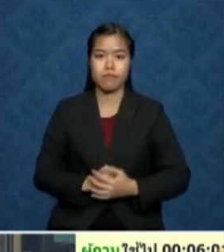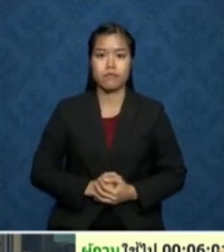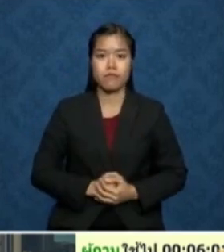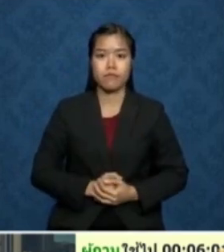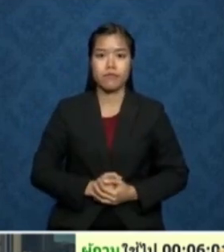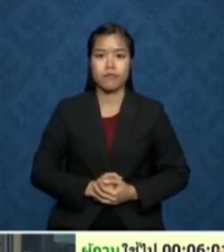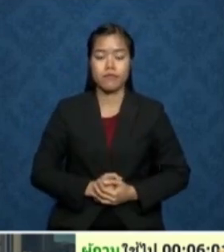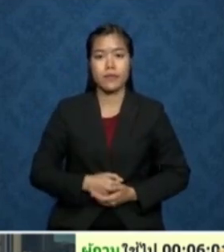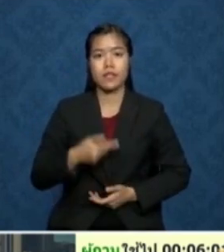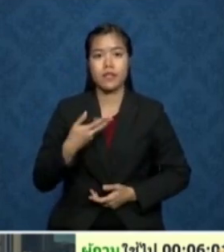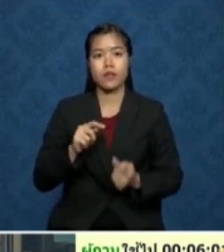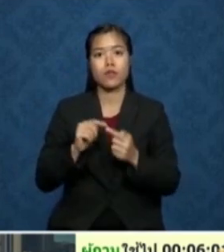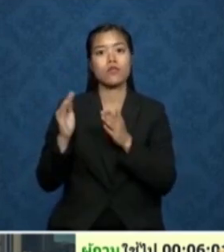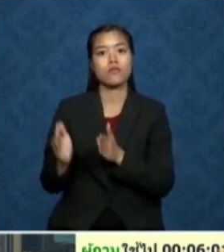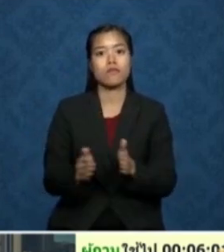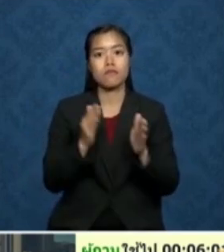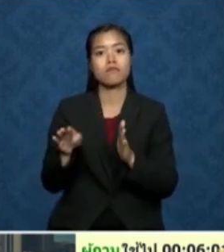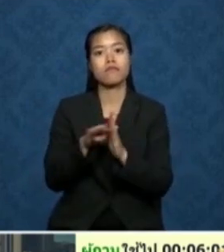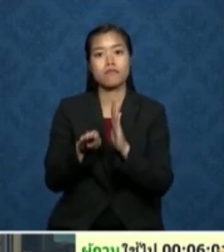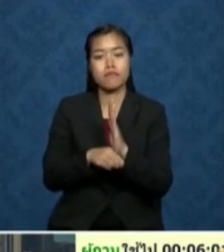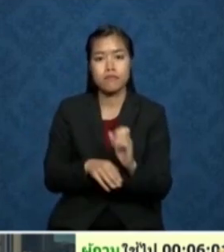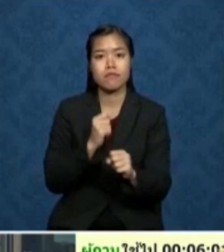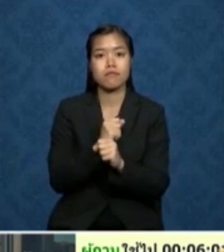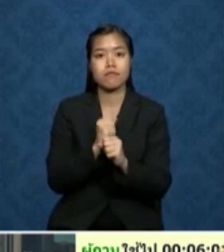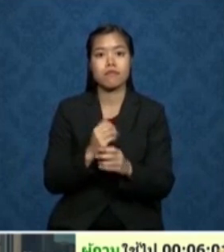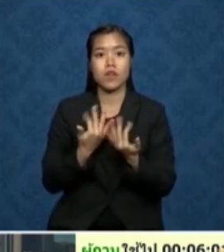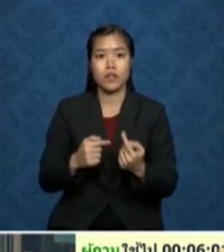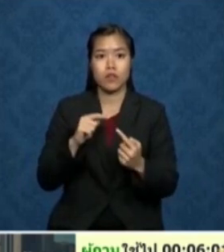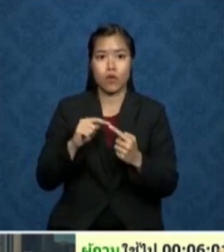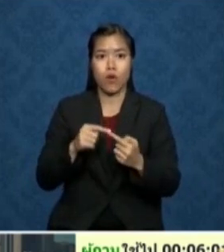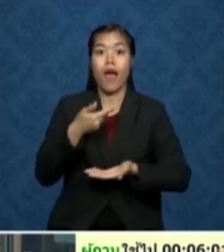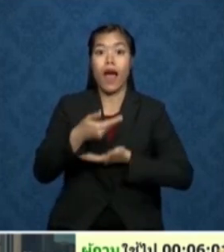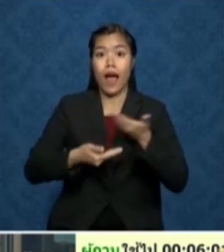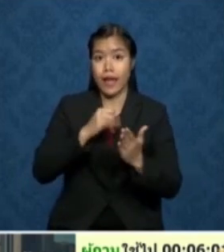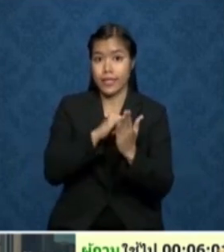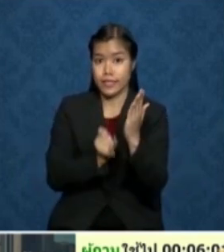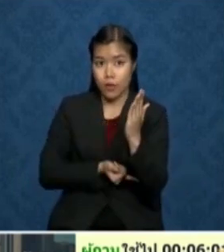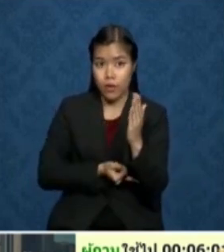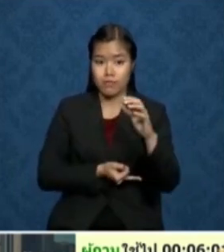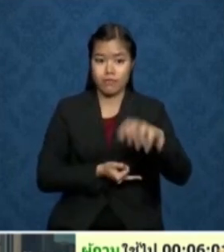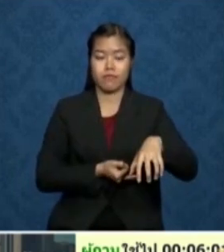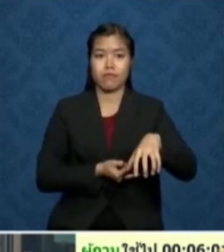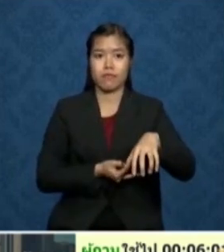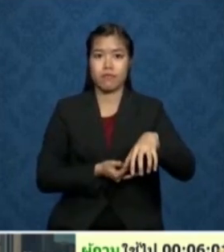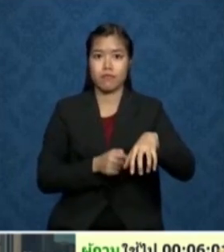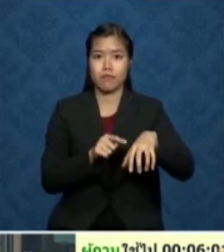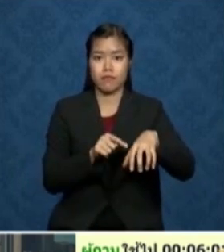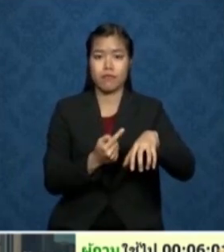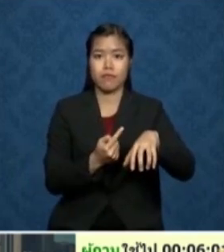วกันในระหวางที่ยังอยู่ในกระบวนการนี้อยู่เรากได้ให้ภาษณจจหวดไดมีการสั่งกใหภาษิจจหวดมีความ